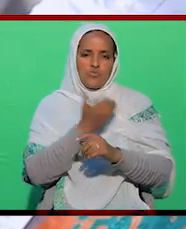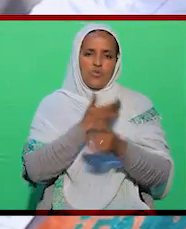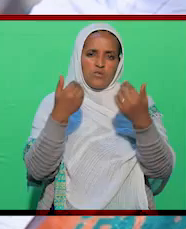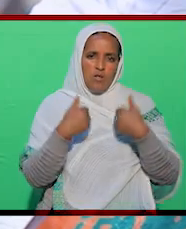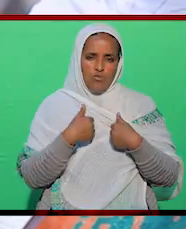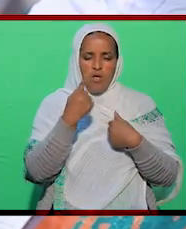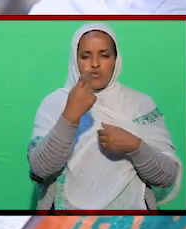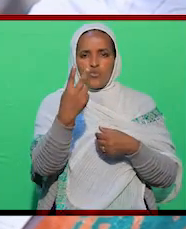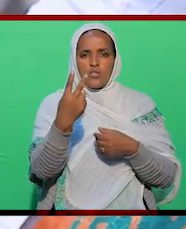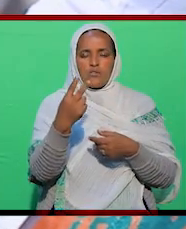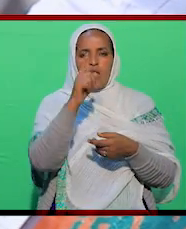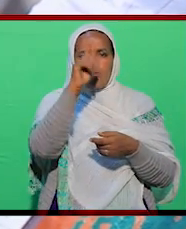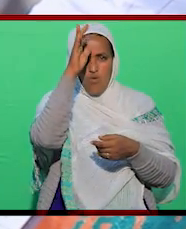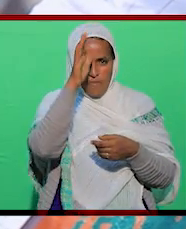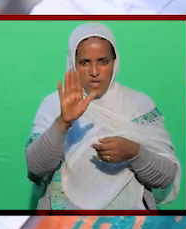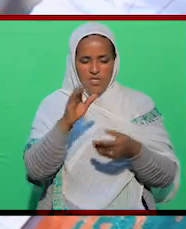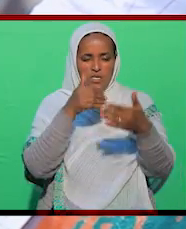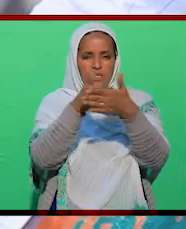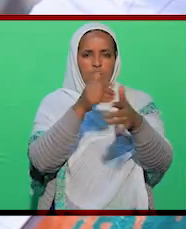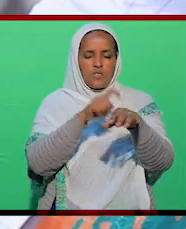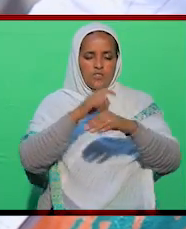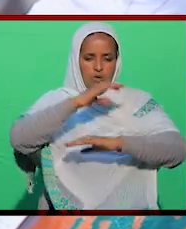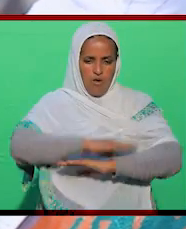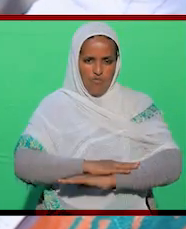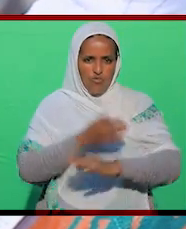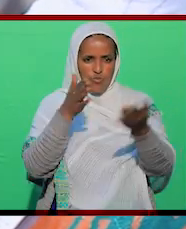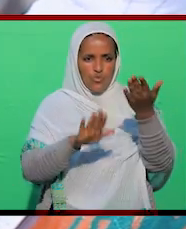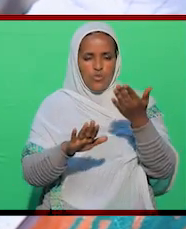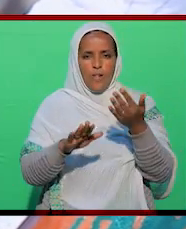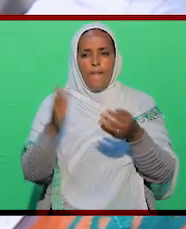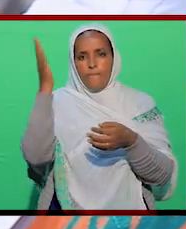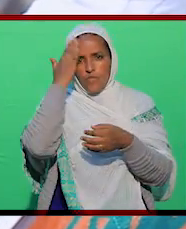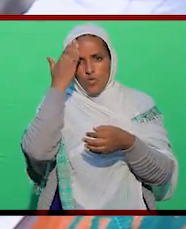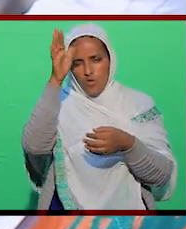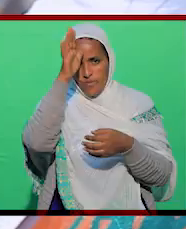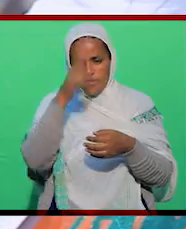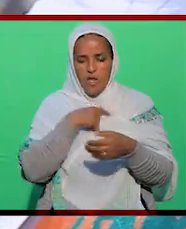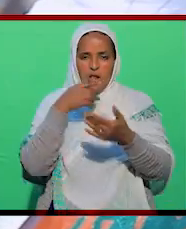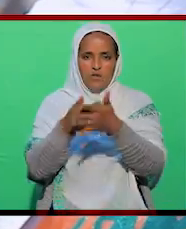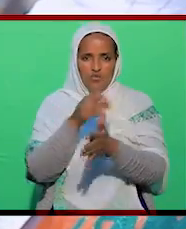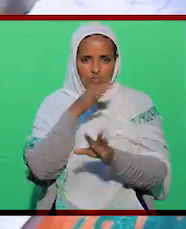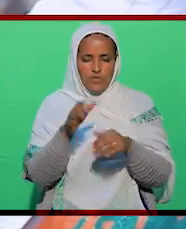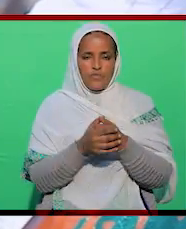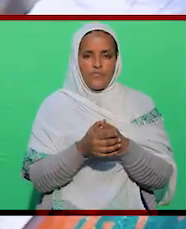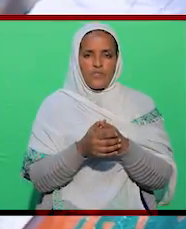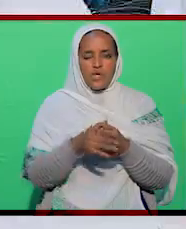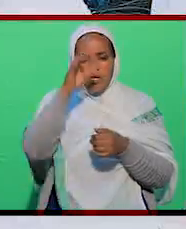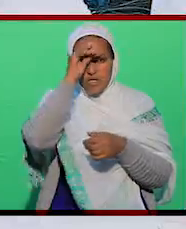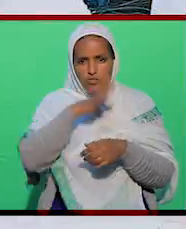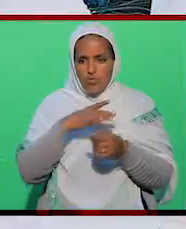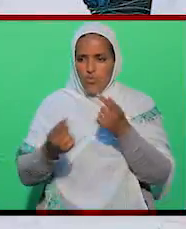የሚሆነውን የሚያውቁ አባቶቻችን አሉ አንድ ሁለት ባጭሩ ላሳቸው አንዱ አባት ቅርብ ጊዜ ነው ያረፉት የሚያውቋቸው አባት ናቸው የነገሩኝ እኔ